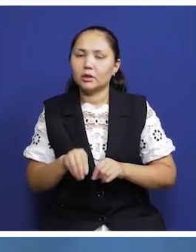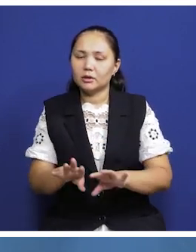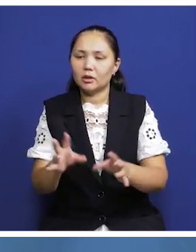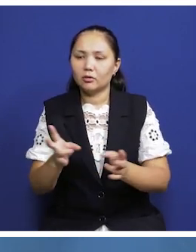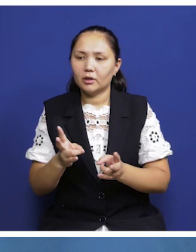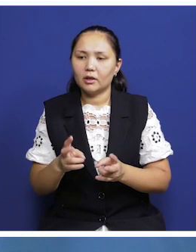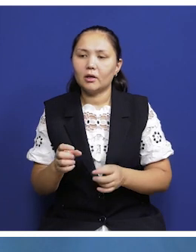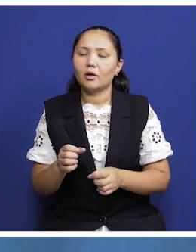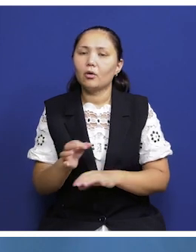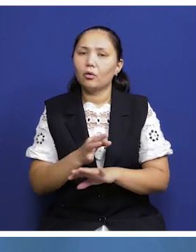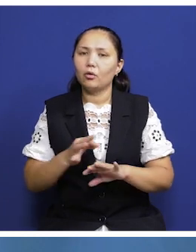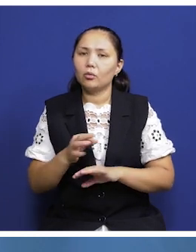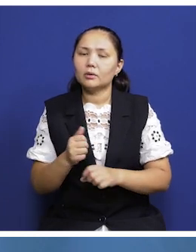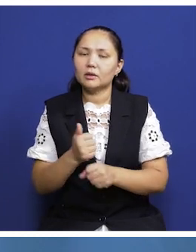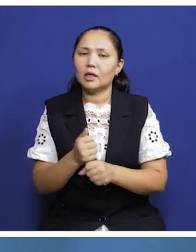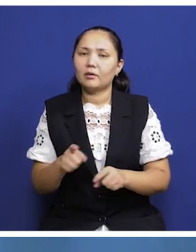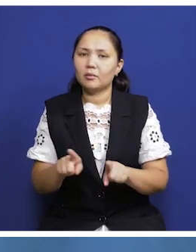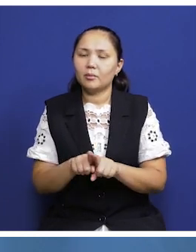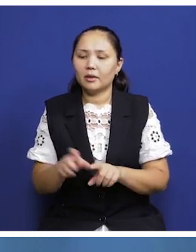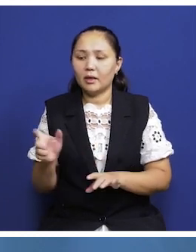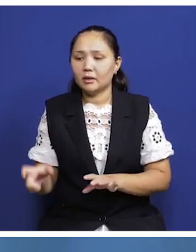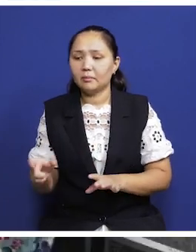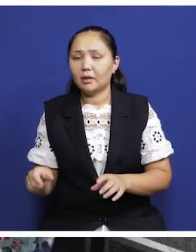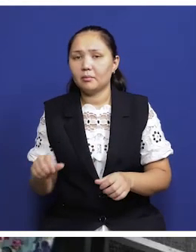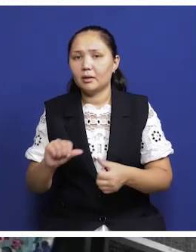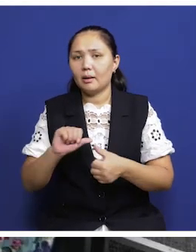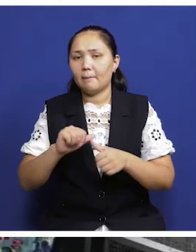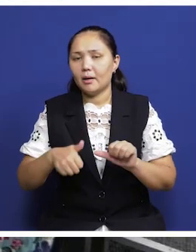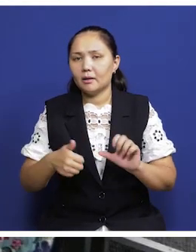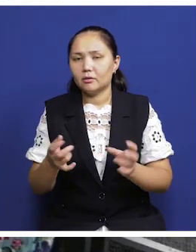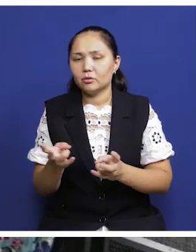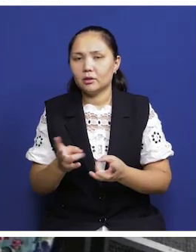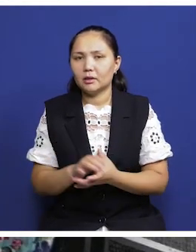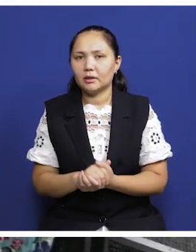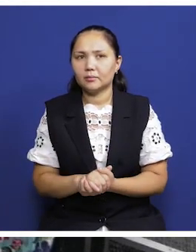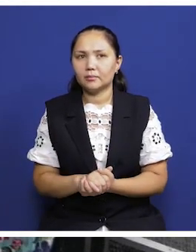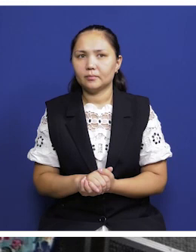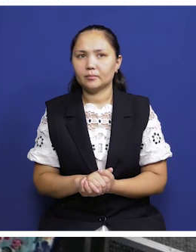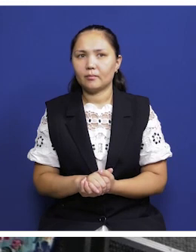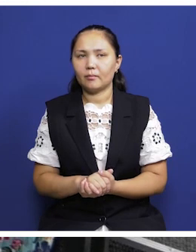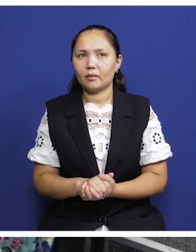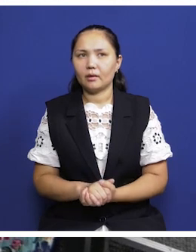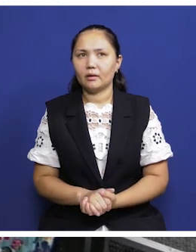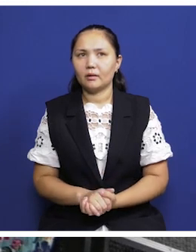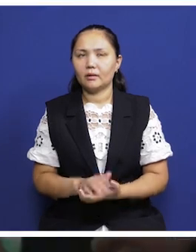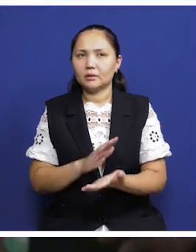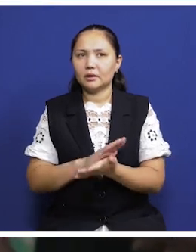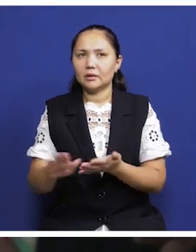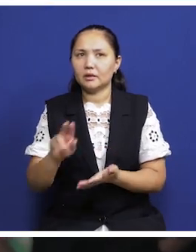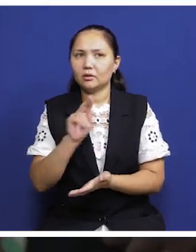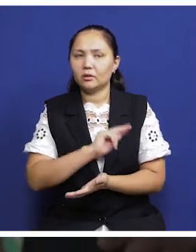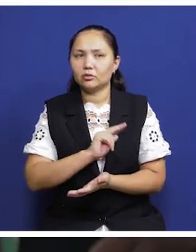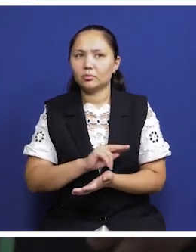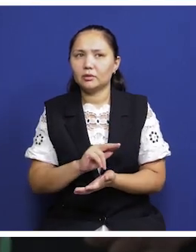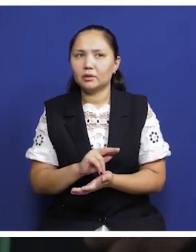әкімімен және де осында тұрғындарымыздың арасында тығыз байланыс болу керек. Шыбын шіркейлер залалсыздандыру жұмыстары